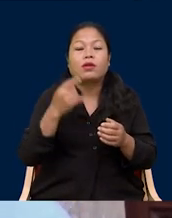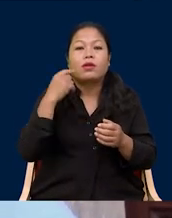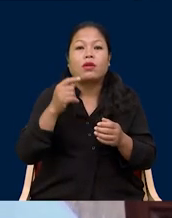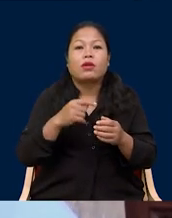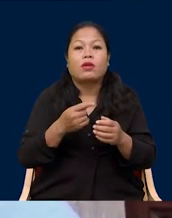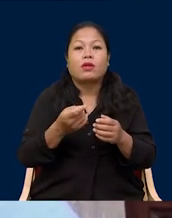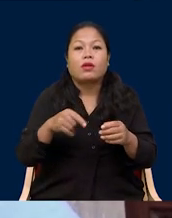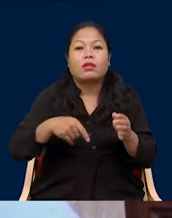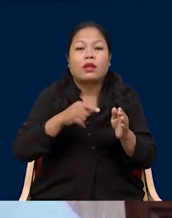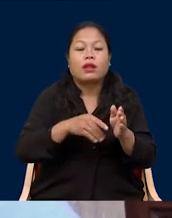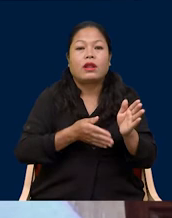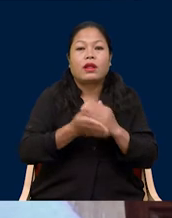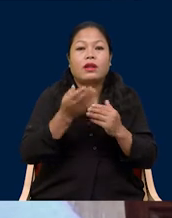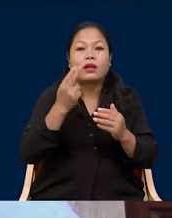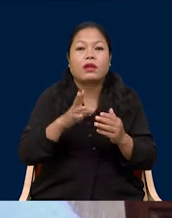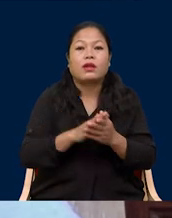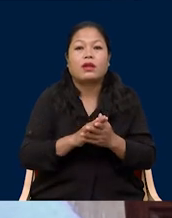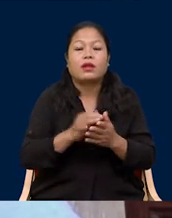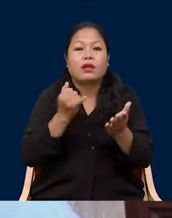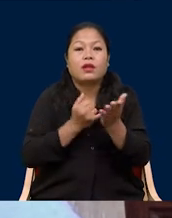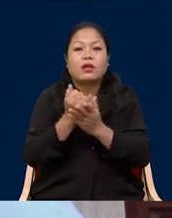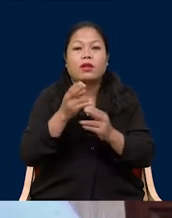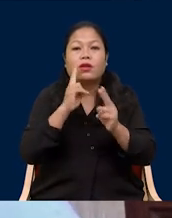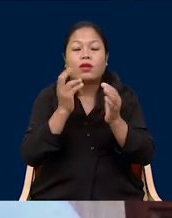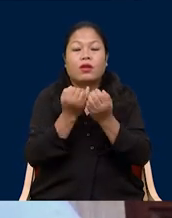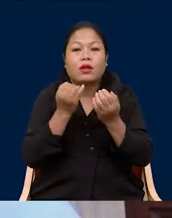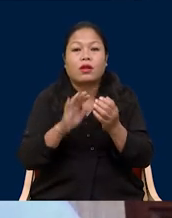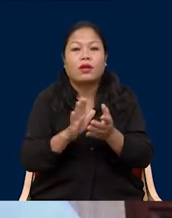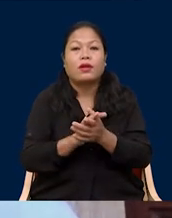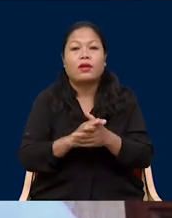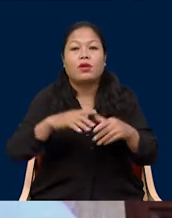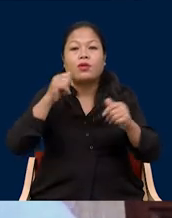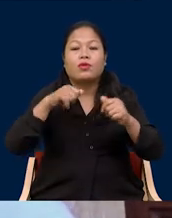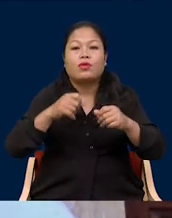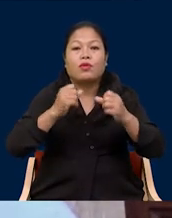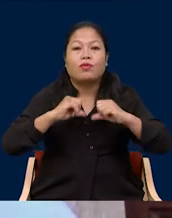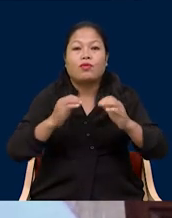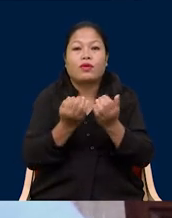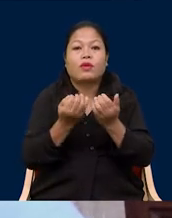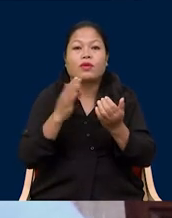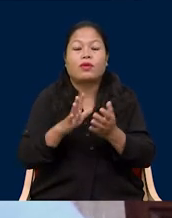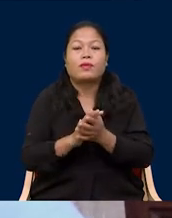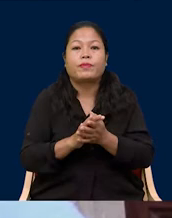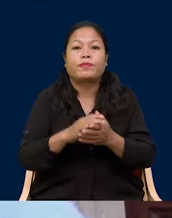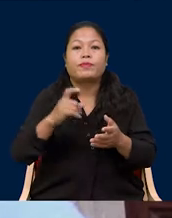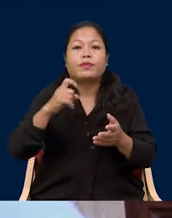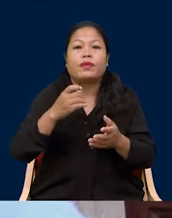त्यसलाई ग्रिन अफिसको रूपमा चाहिँ हामीले कसरी त्यसलाई लान सकिन्छ, एग्रिकल्चरको कन्टेक्स्टमा गर्दाखेरि पनि कुन उपायहरूबाट चाहिँ हरितगृह ग्यासेसहरू चाहिँ